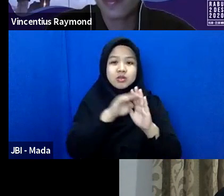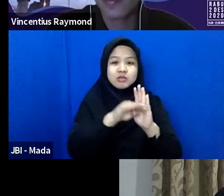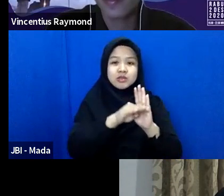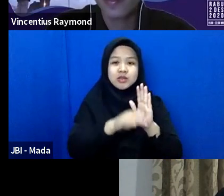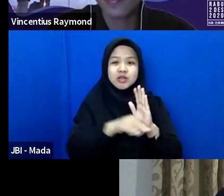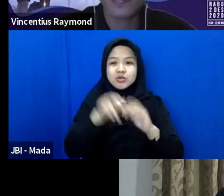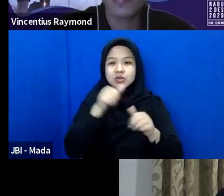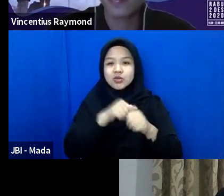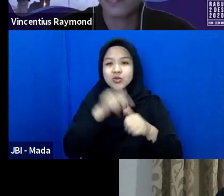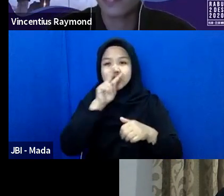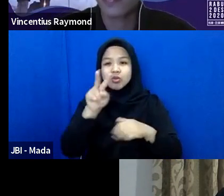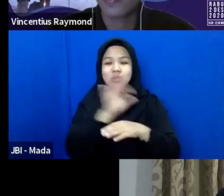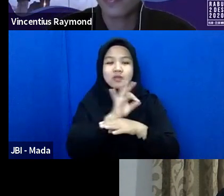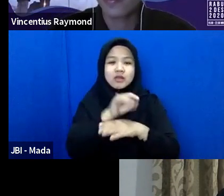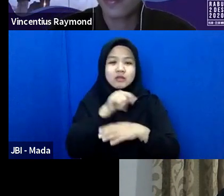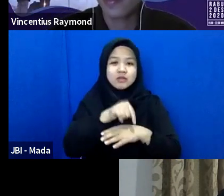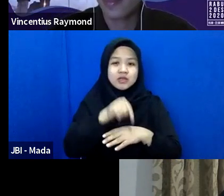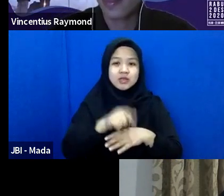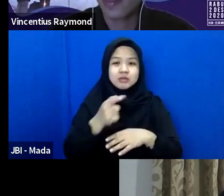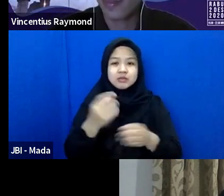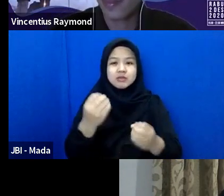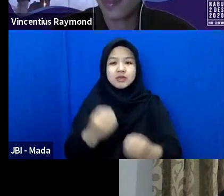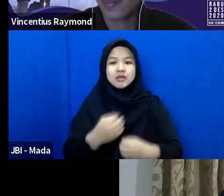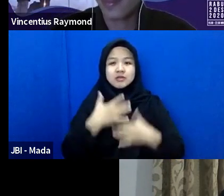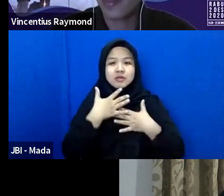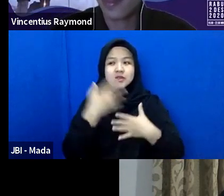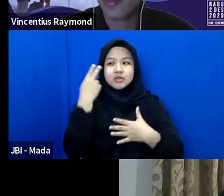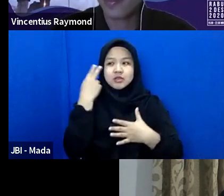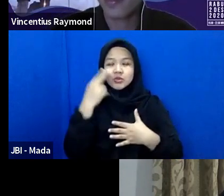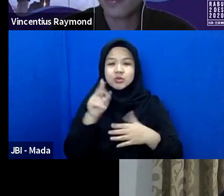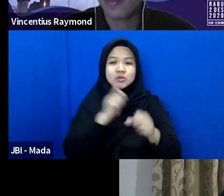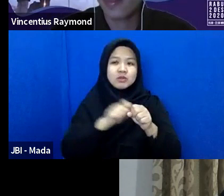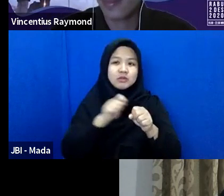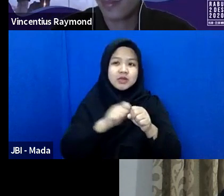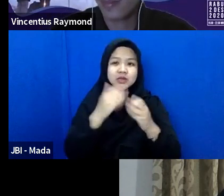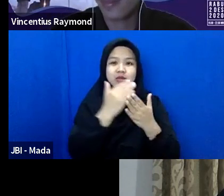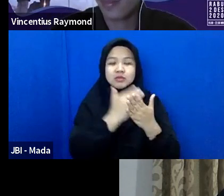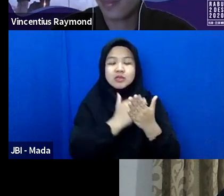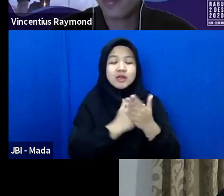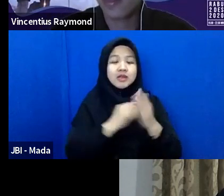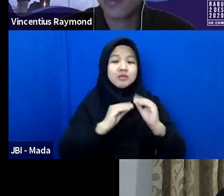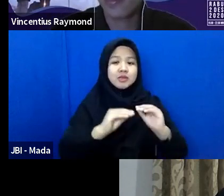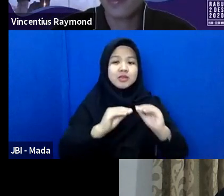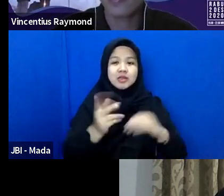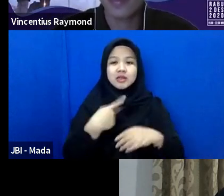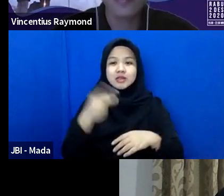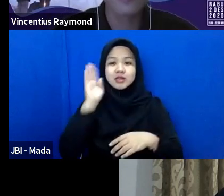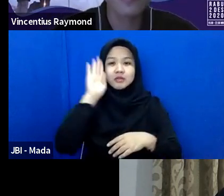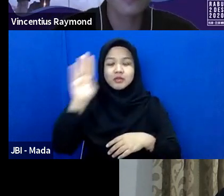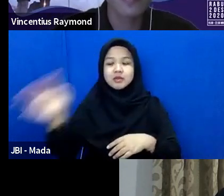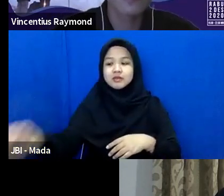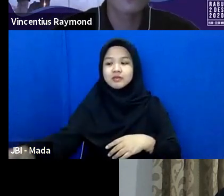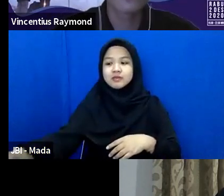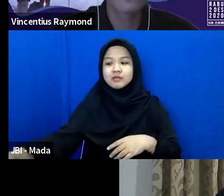menonton film ini agar memberikan inspirasi untuk perbaikan kebijakan pendidikan kita depan